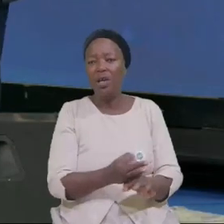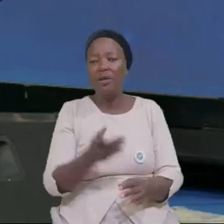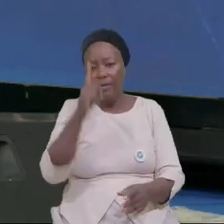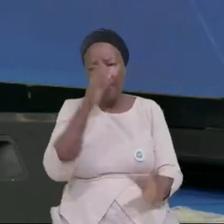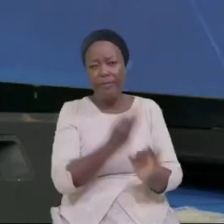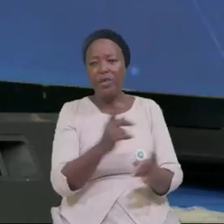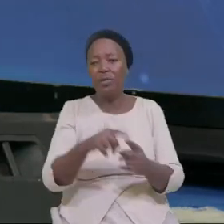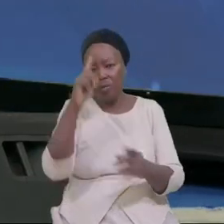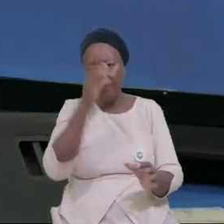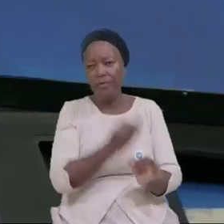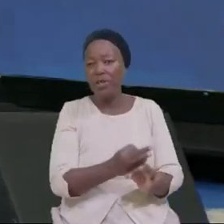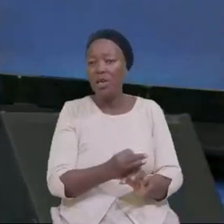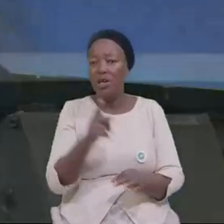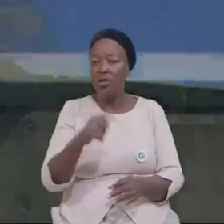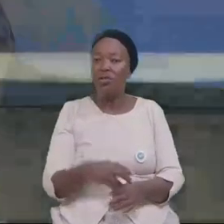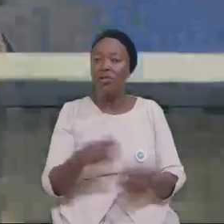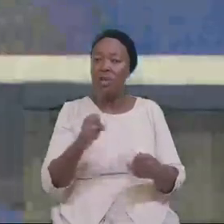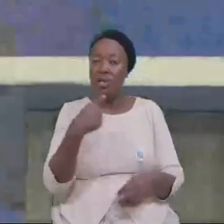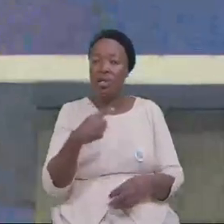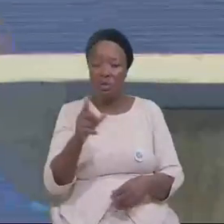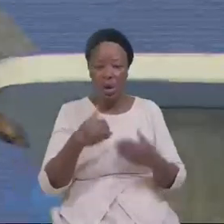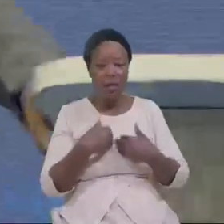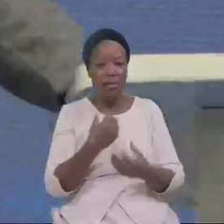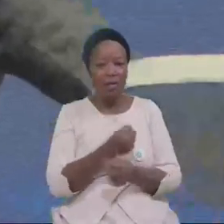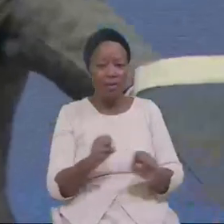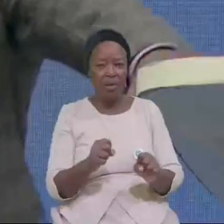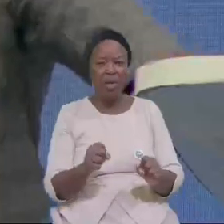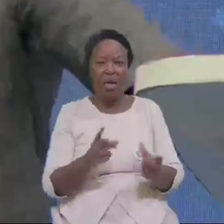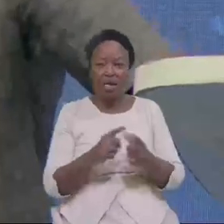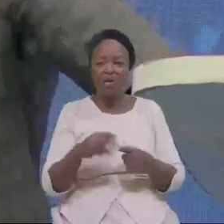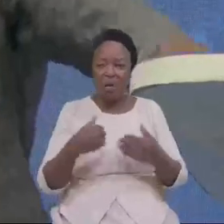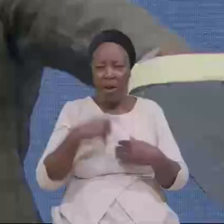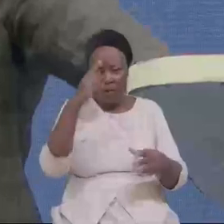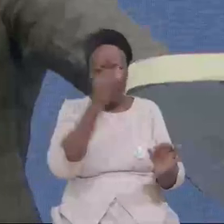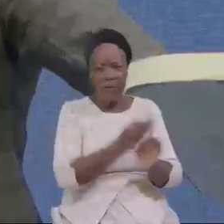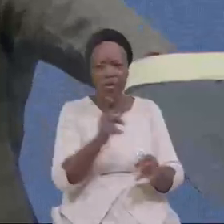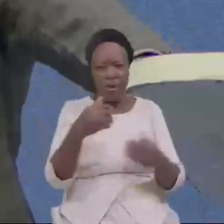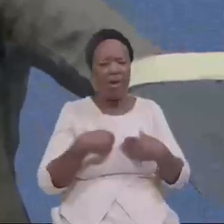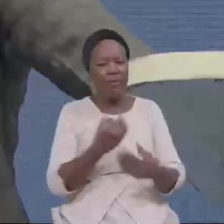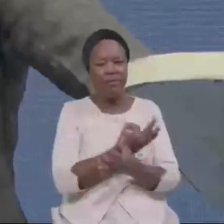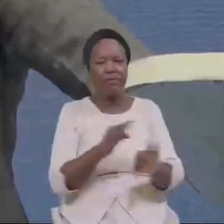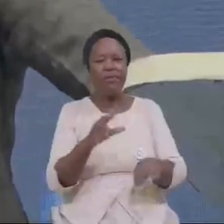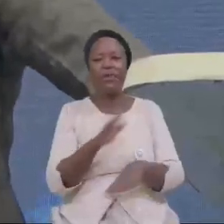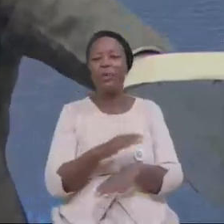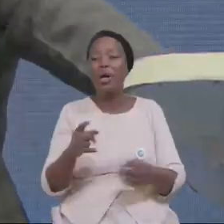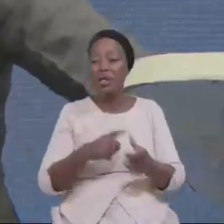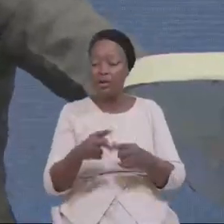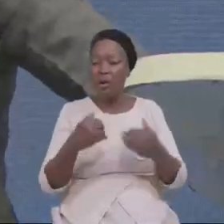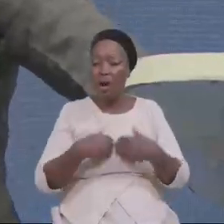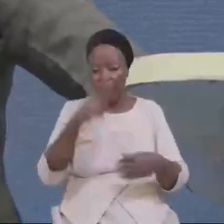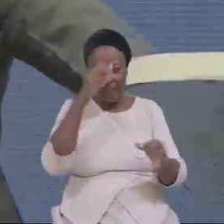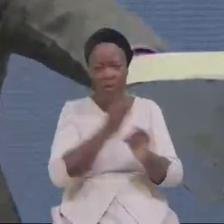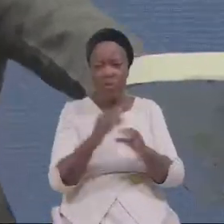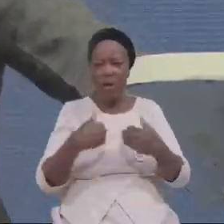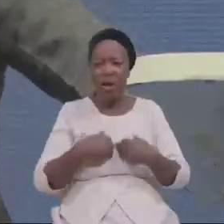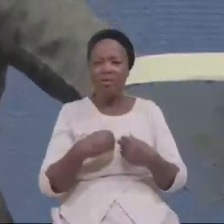foi. Tu as la foi et pour la foi. Tu as la foi pour le salut. Tu as la libération. Tu as la foi. Tu as la rédemption. Tu